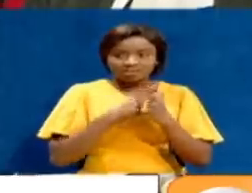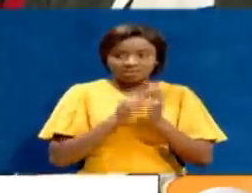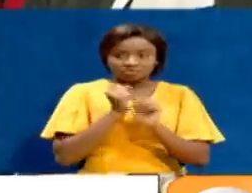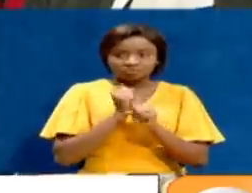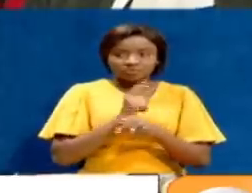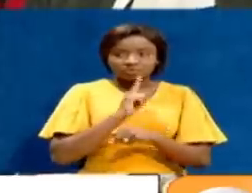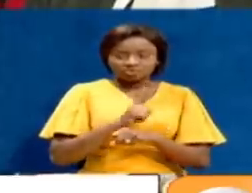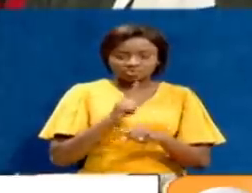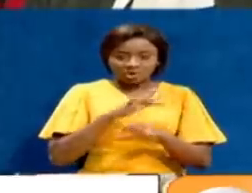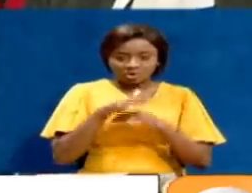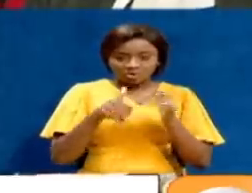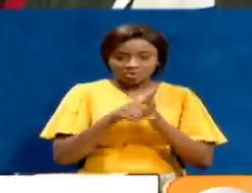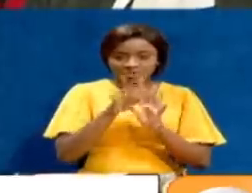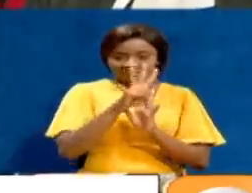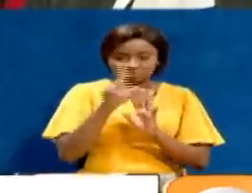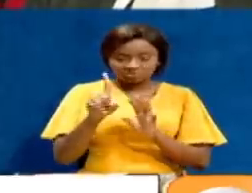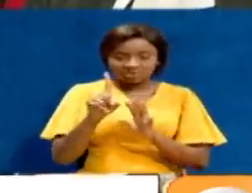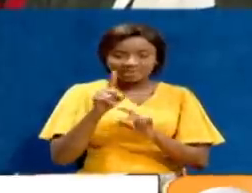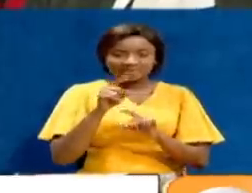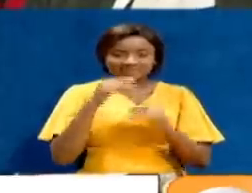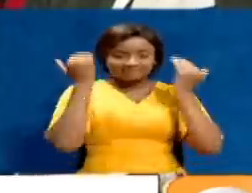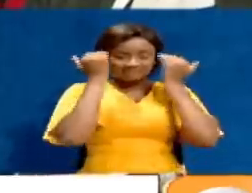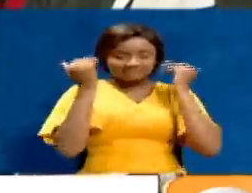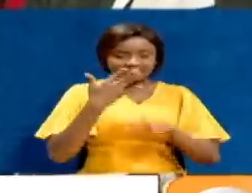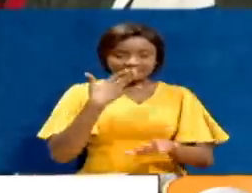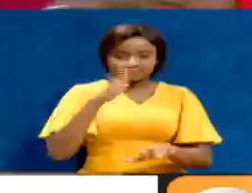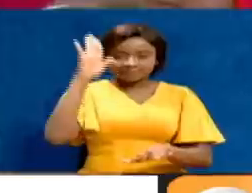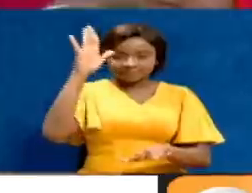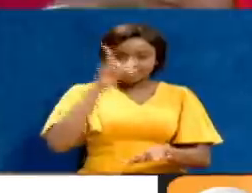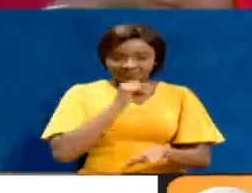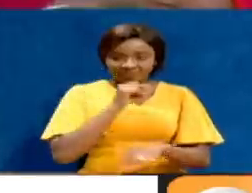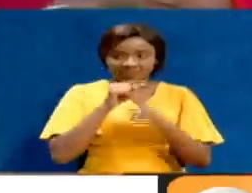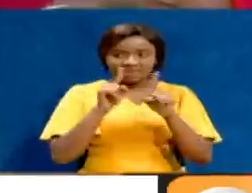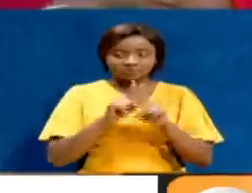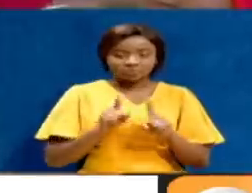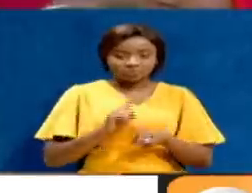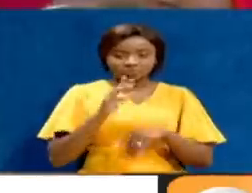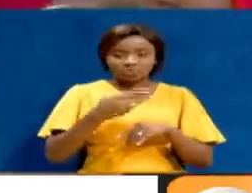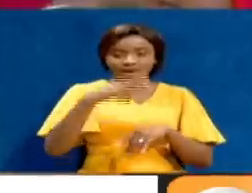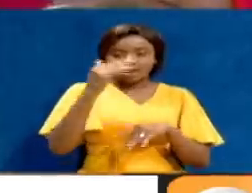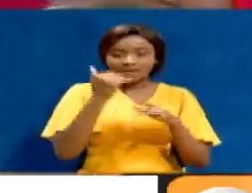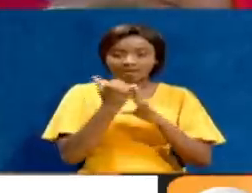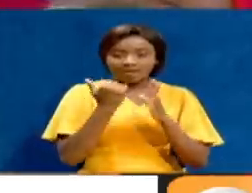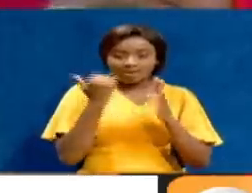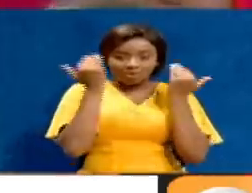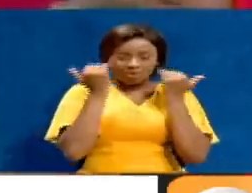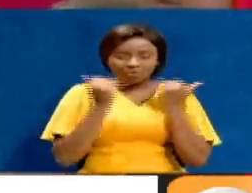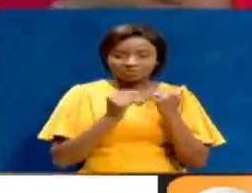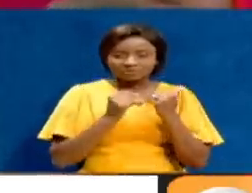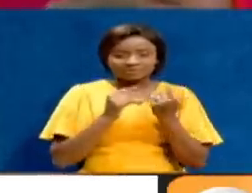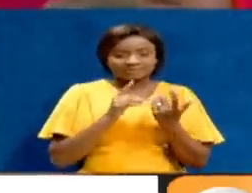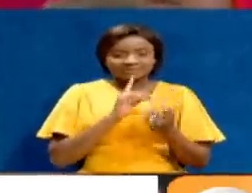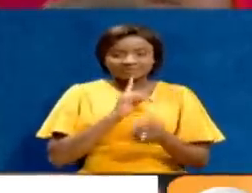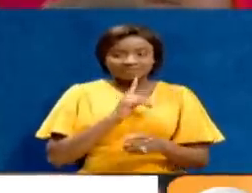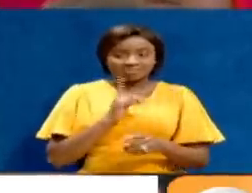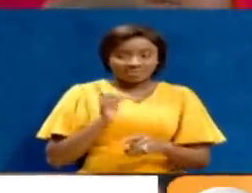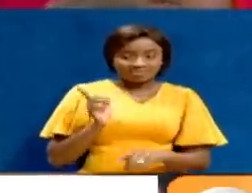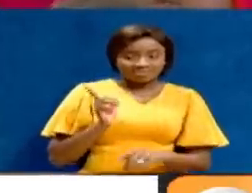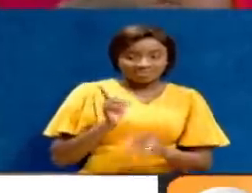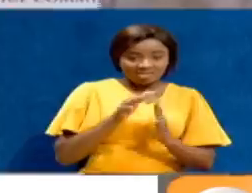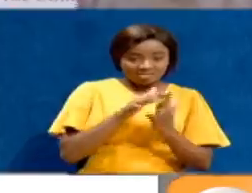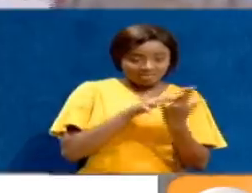ili kuhakikisha majaji wameapishwa. Wakati huo huo, mahakama kuu imedinda kusitisha shughuli hii ya kuwapiga